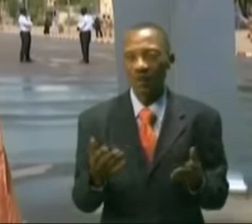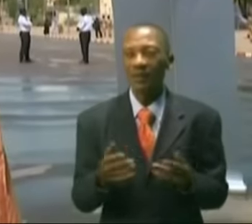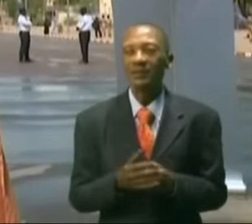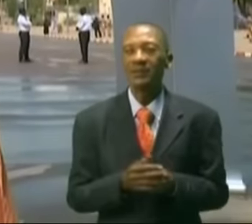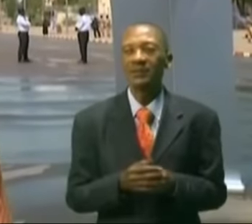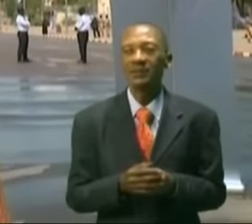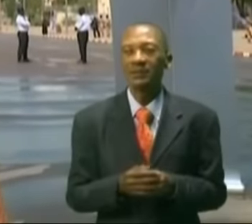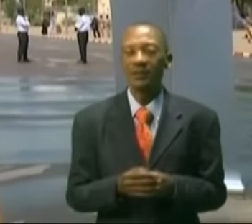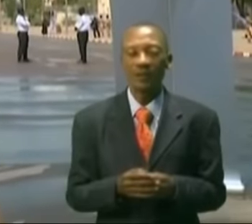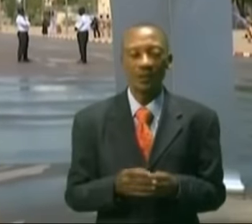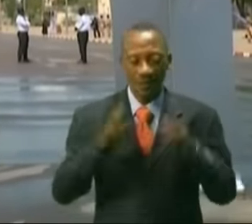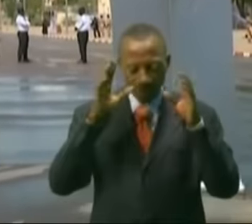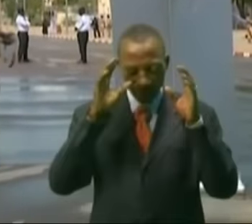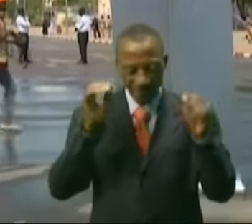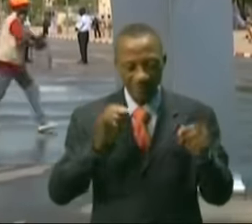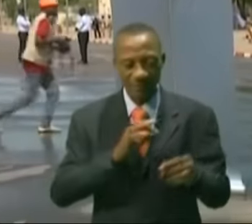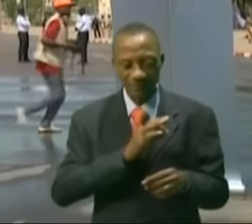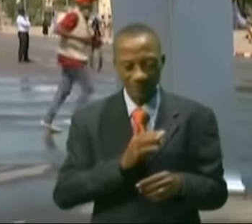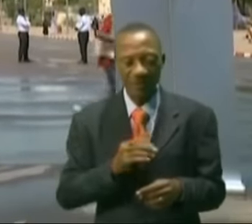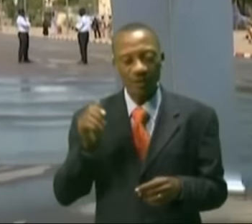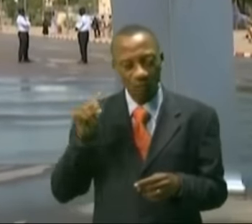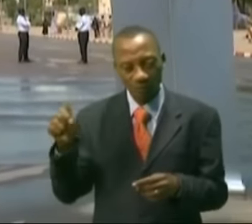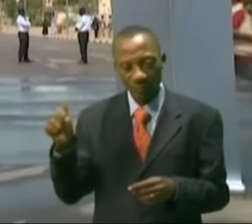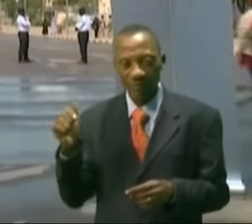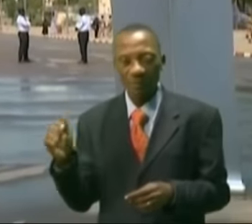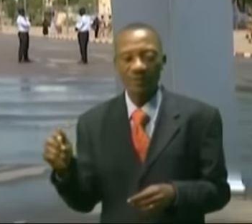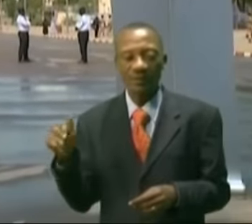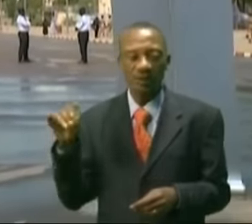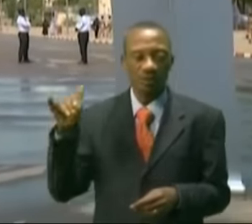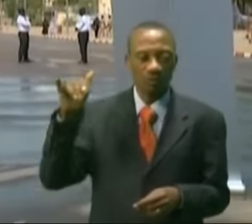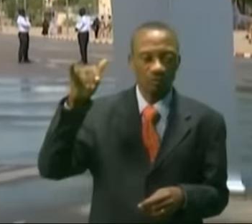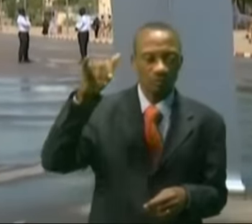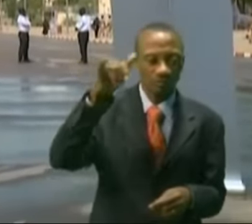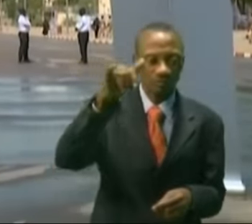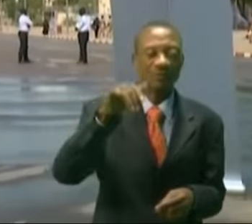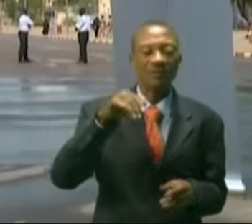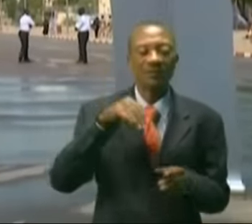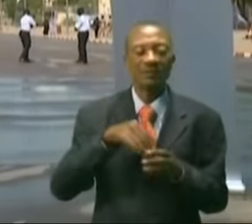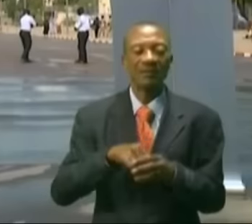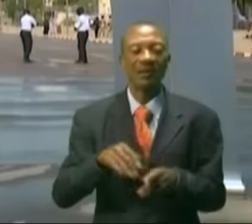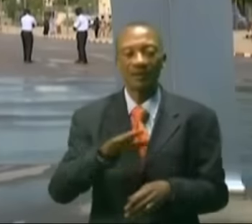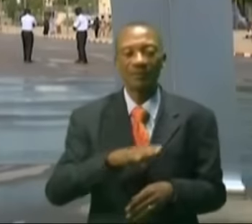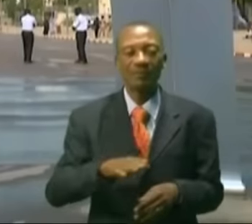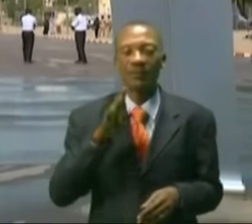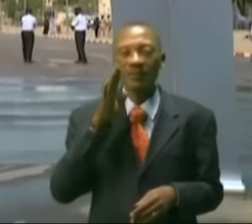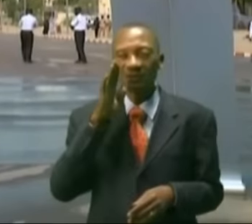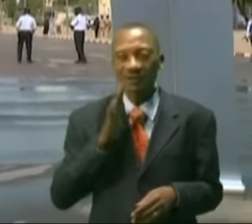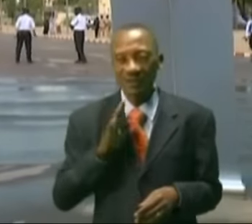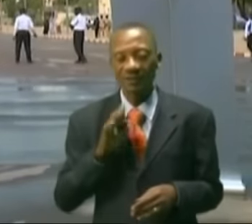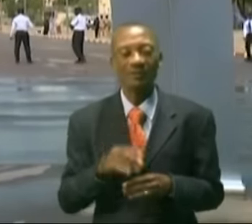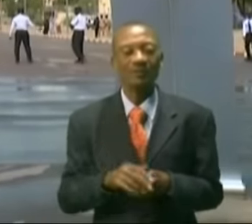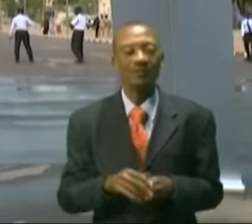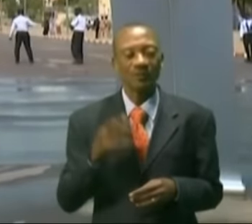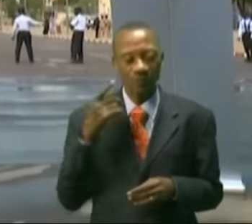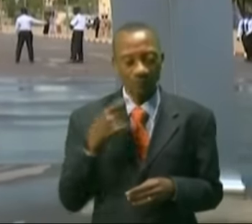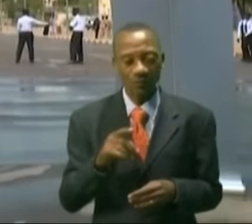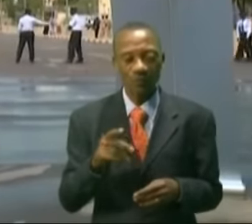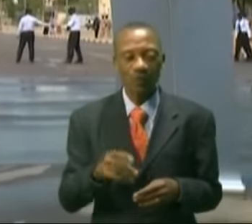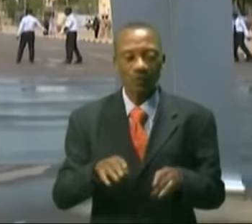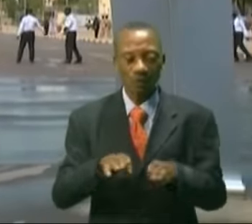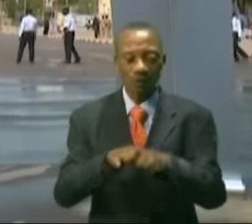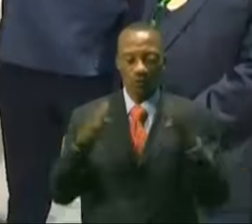été mis sur pied. Le projet est abouti avec la transition. Donc, c'est